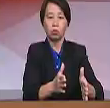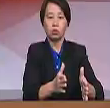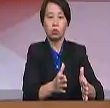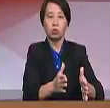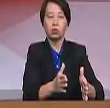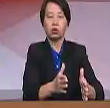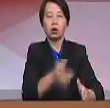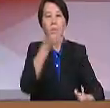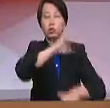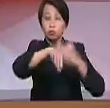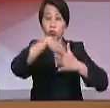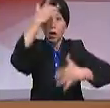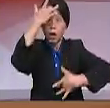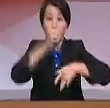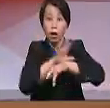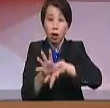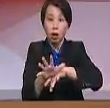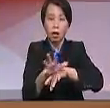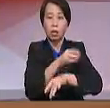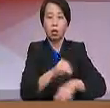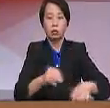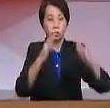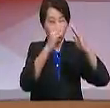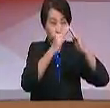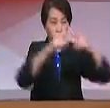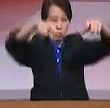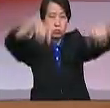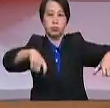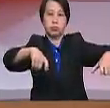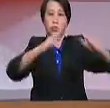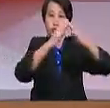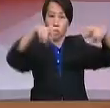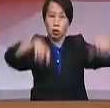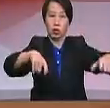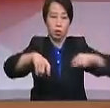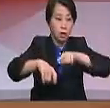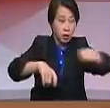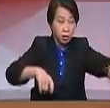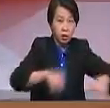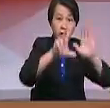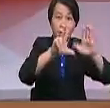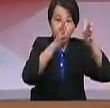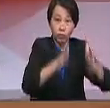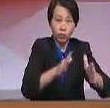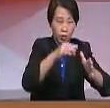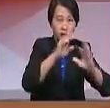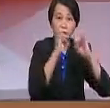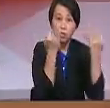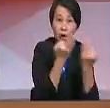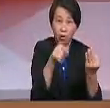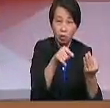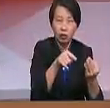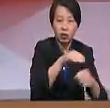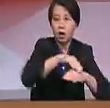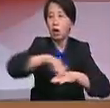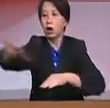lockdown rumah tersebut dan semua 8 sekeluarga tersebut telah pun dihantar ke hospital. untuk